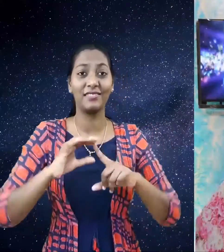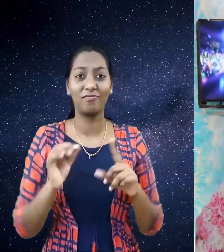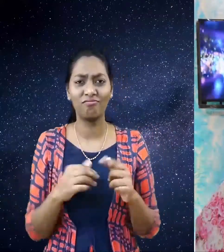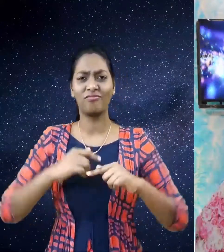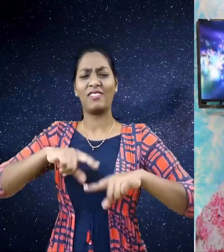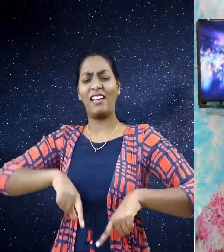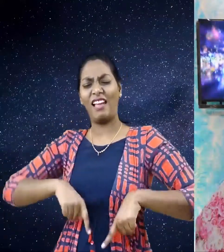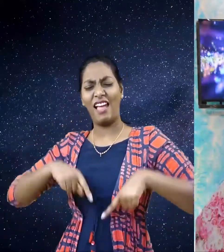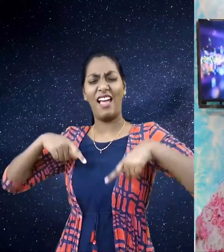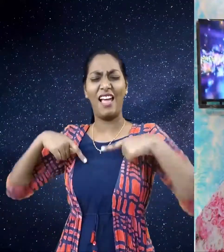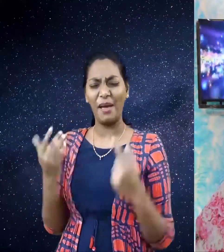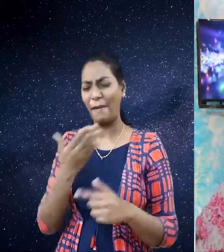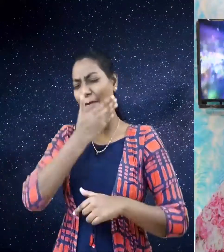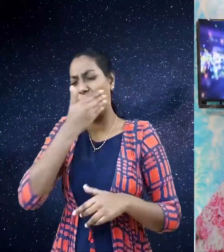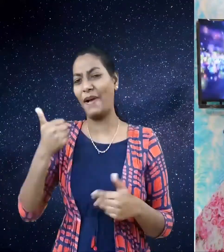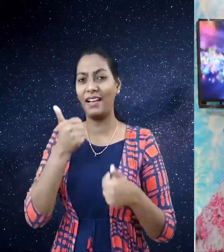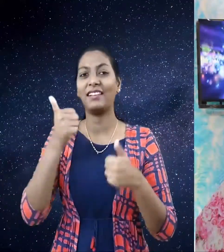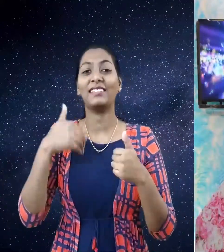का जीवन